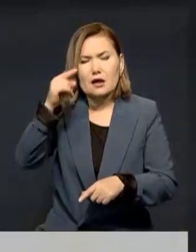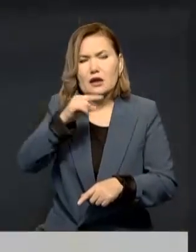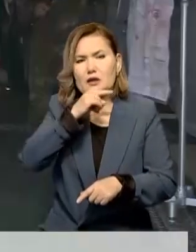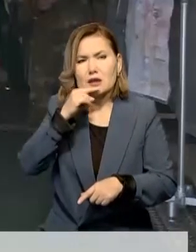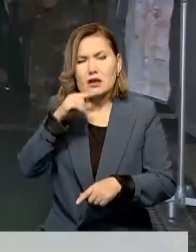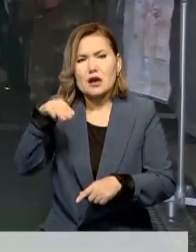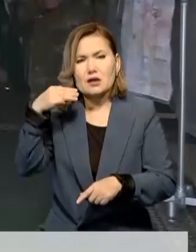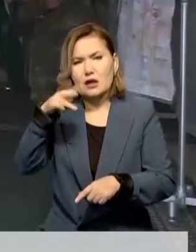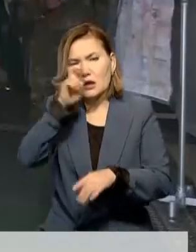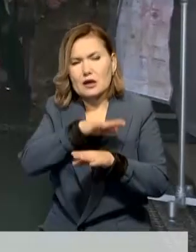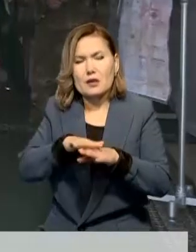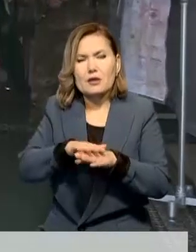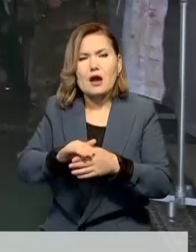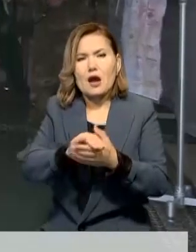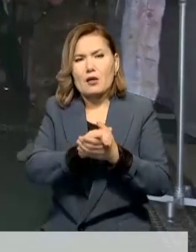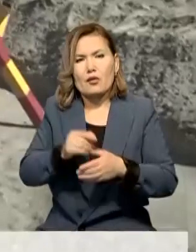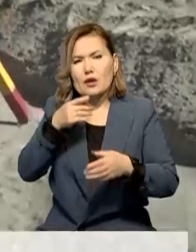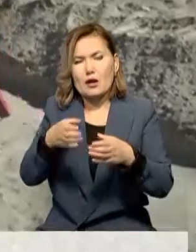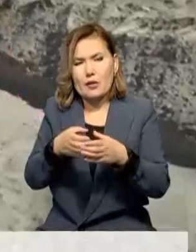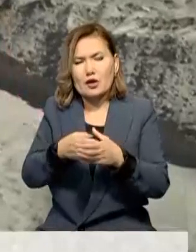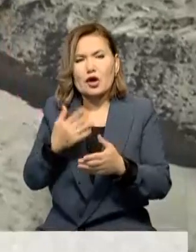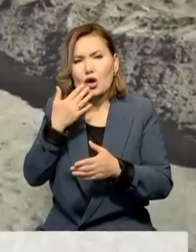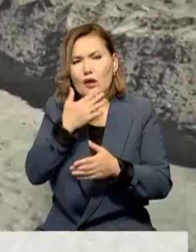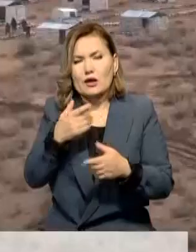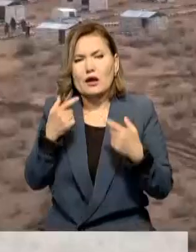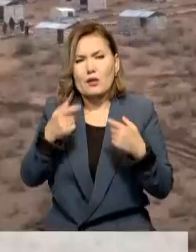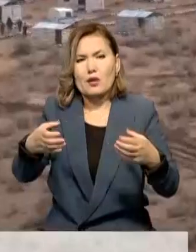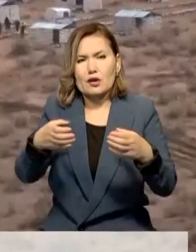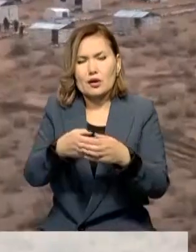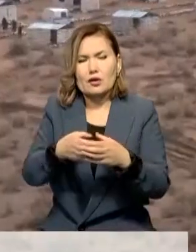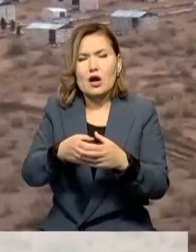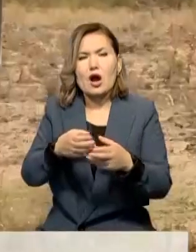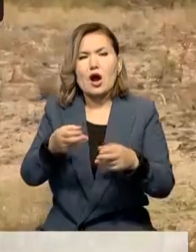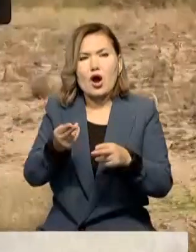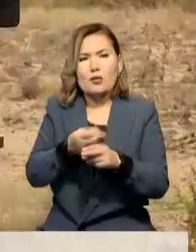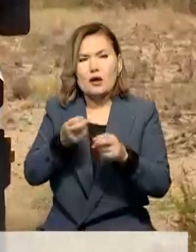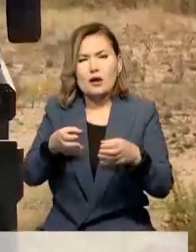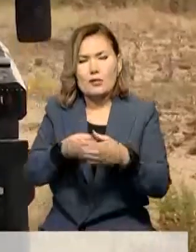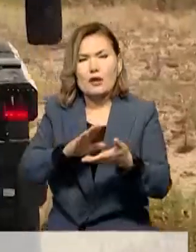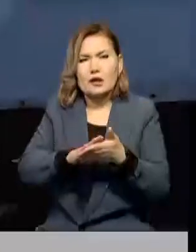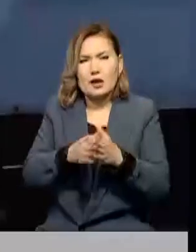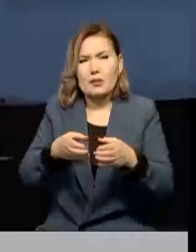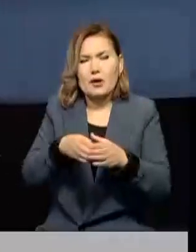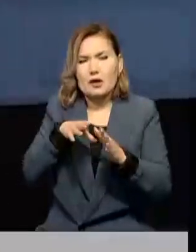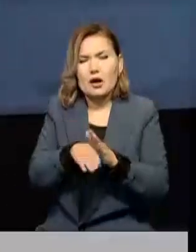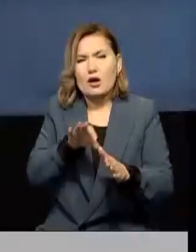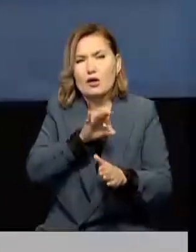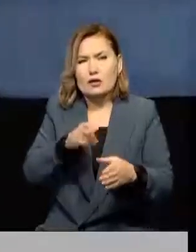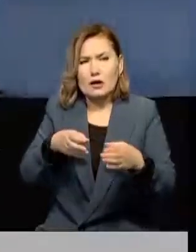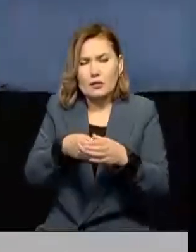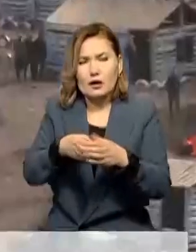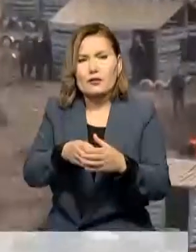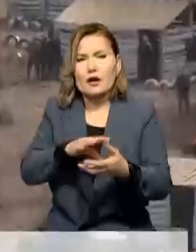мен Ресей және Тәжікстан елдерінің бітімгерлік күштерінің ұлттық контингенттері мен ұжымдық қауіпсіздік туралы шарт ұйымының біріккен штабы